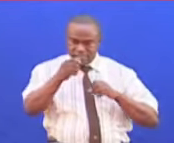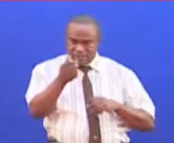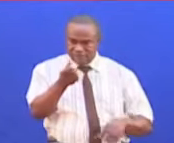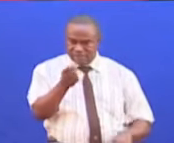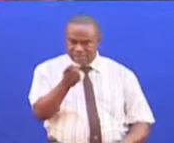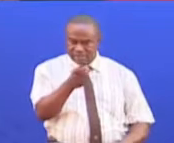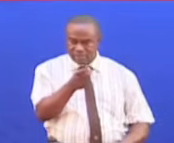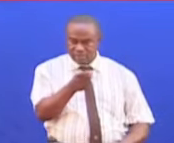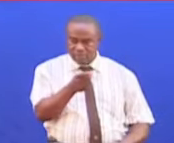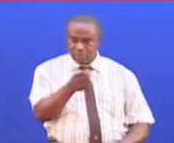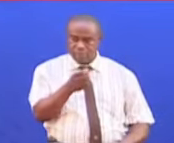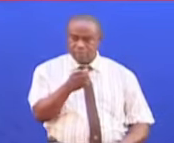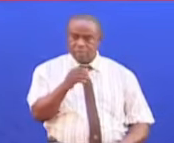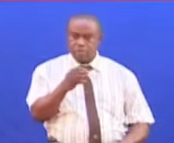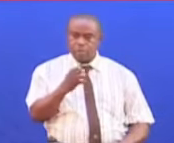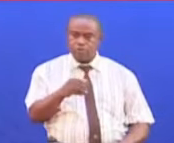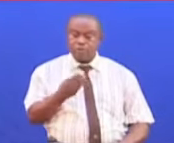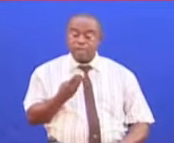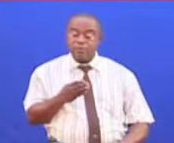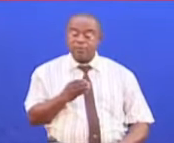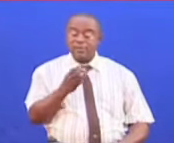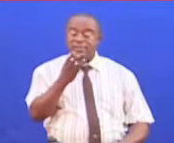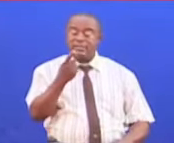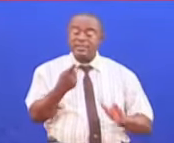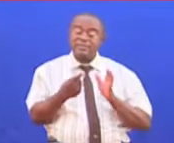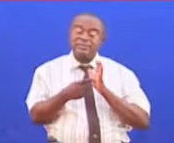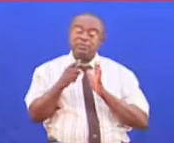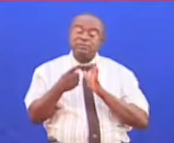jum Ya shilingi bilion 36.600